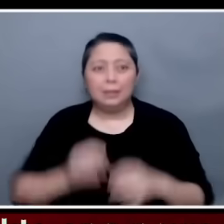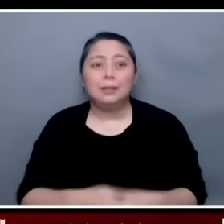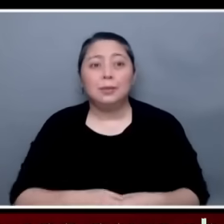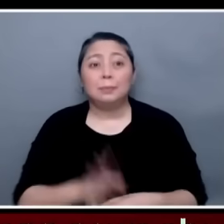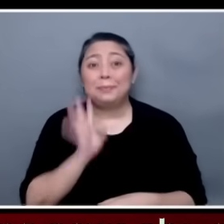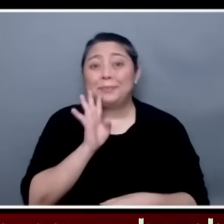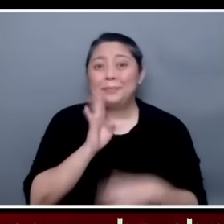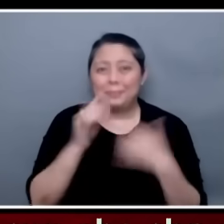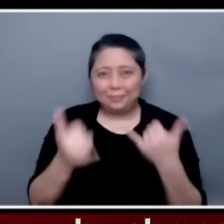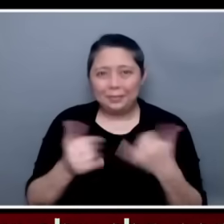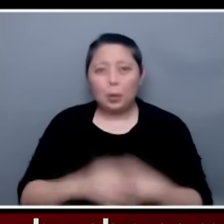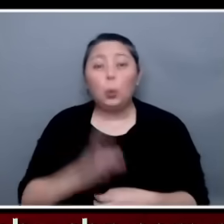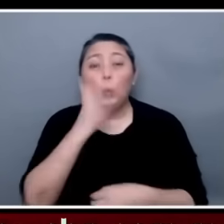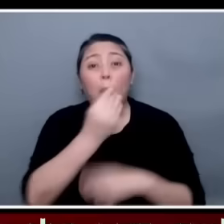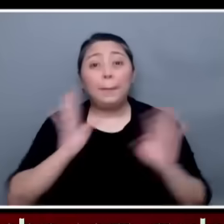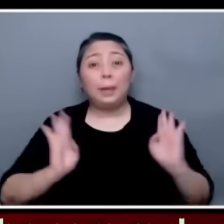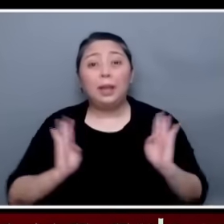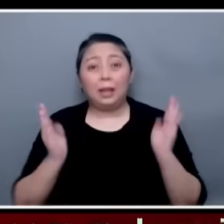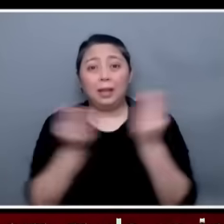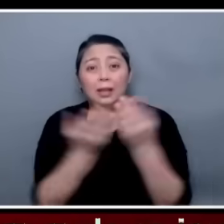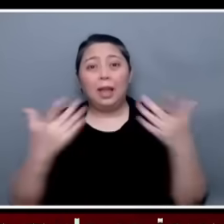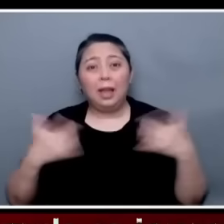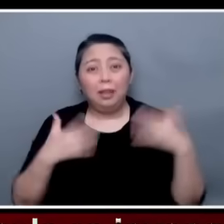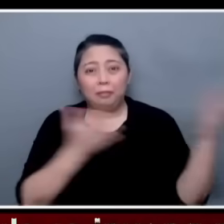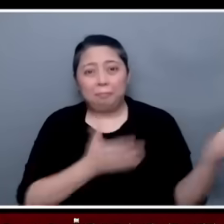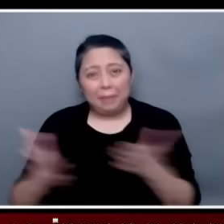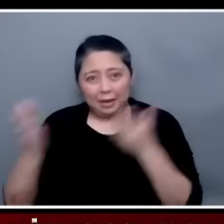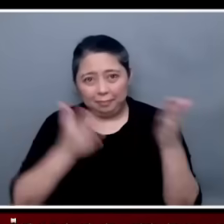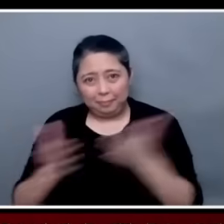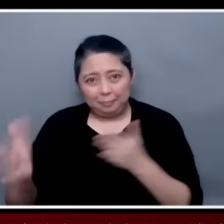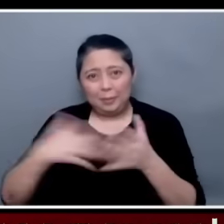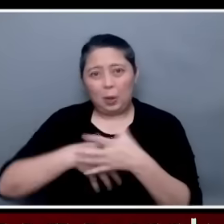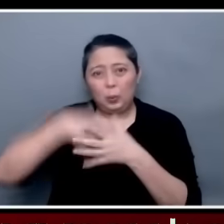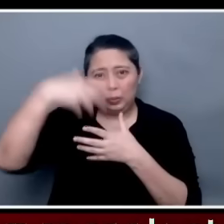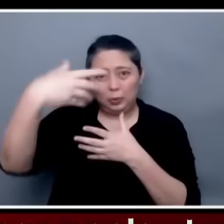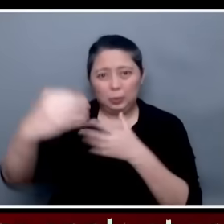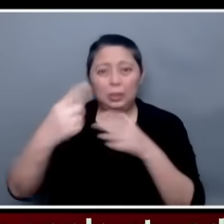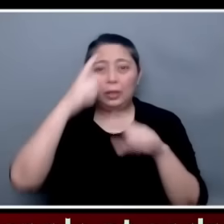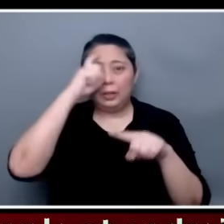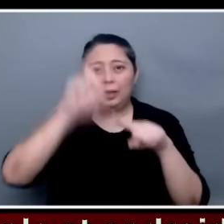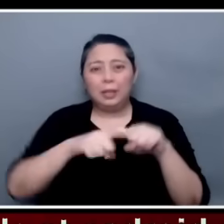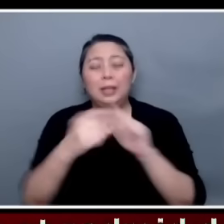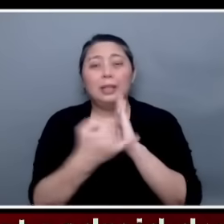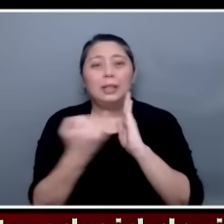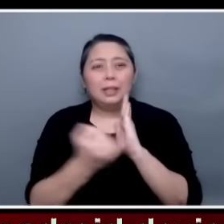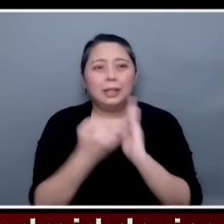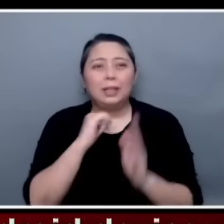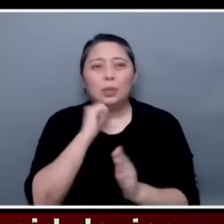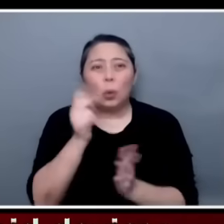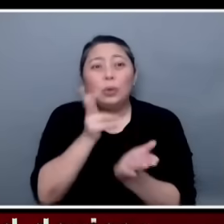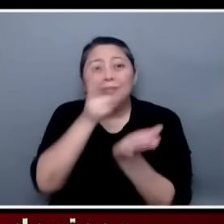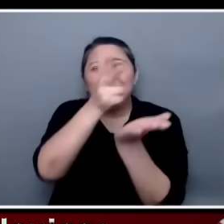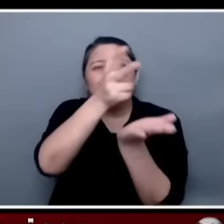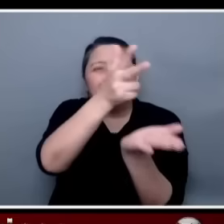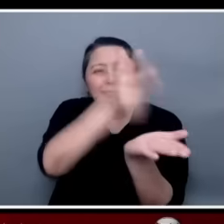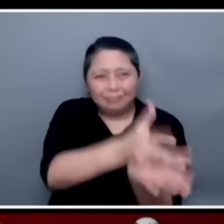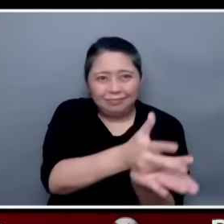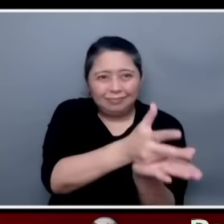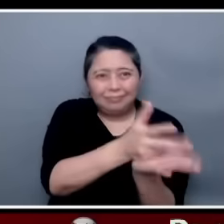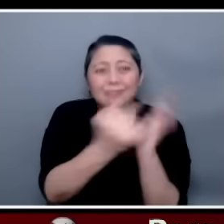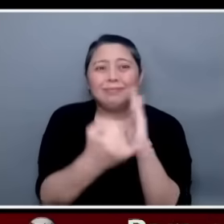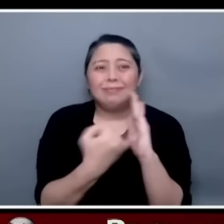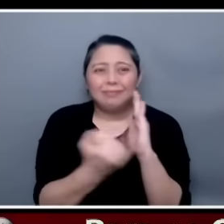magbabarkadang nagpaplanong mag-outing at aarkilan ng jeep. Huwag po kayong magpa-park sa paradahan ng jeep dahil muntik nyo na